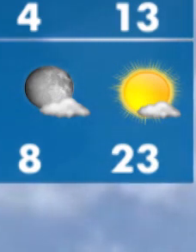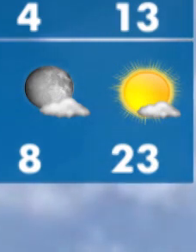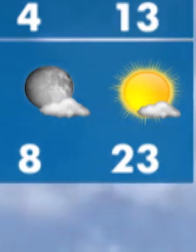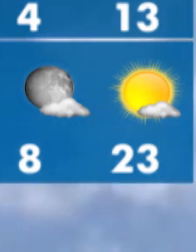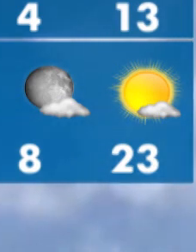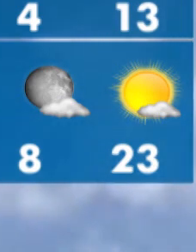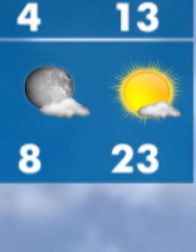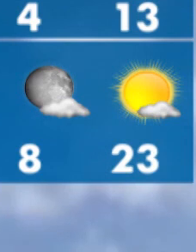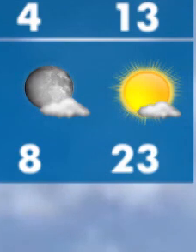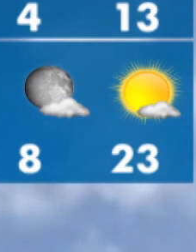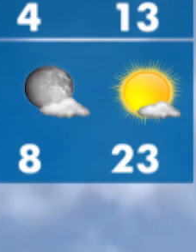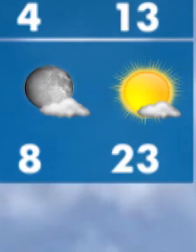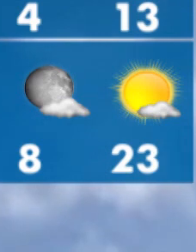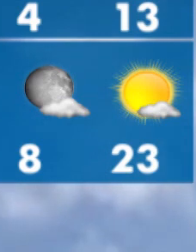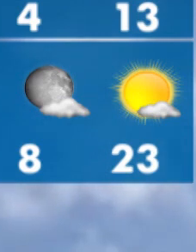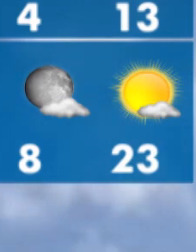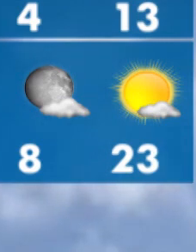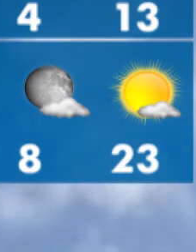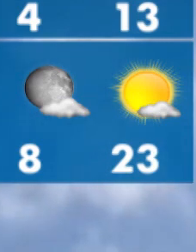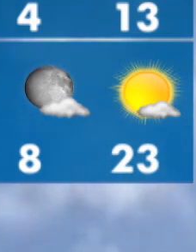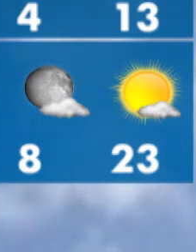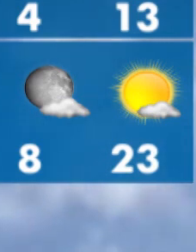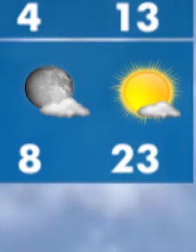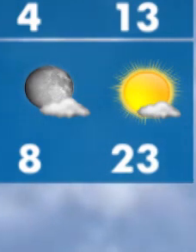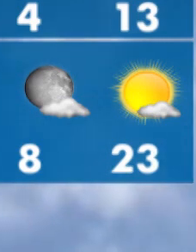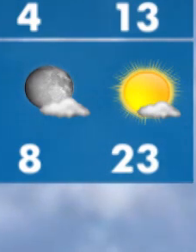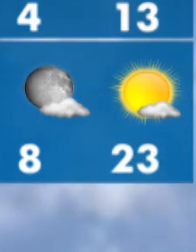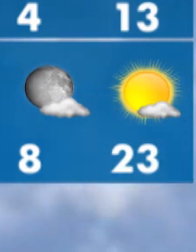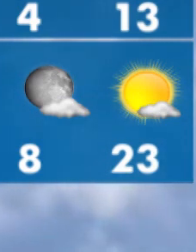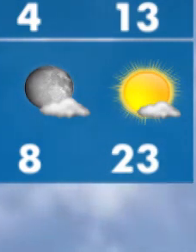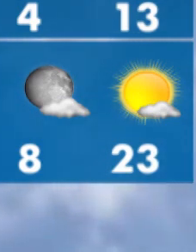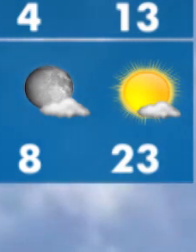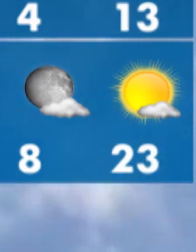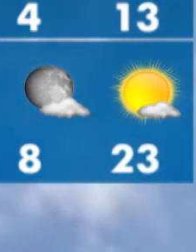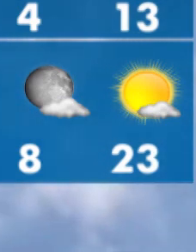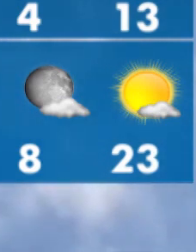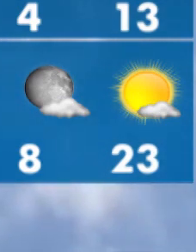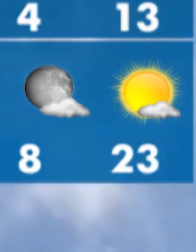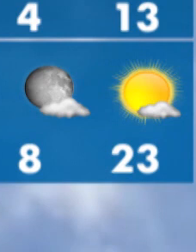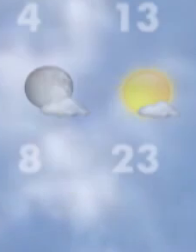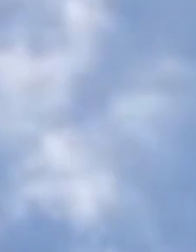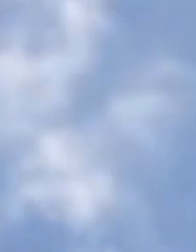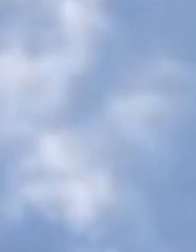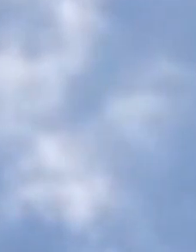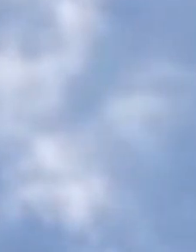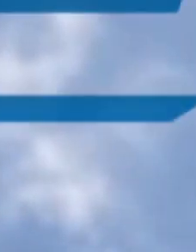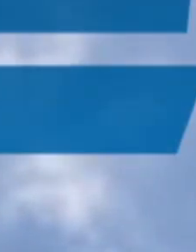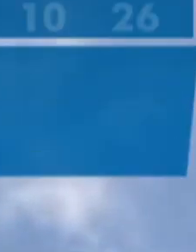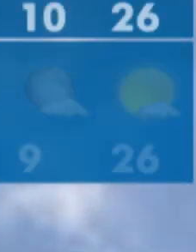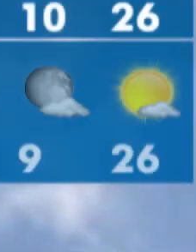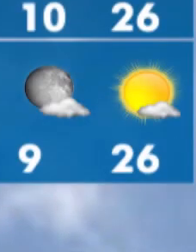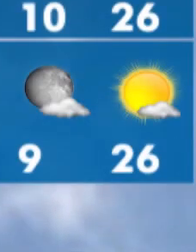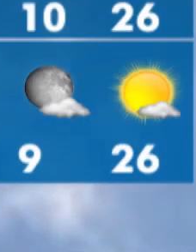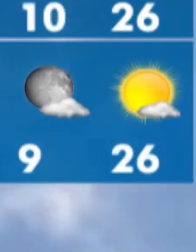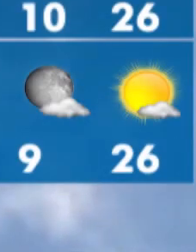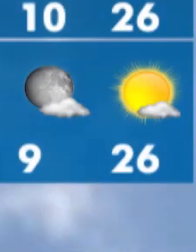чой болсон шөндө 2 градус хүйтэн өдөртөө 8 градус дулаан. Дунд гоо мандал говь шөндө 2 градус хүйтэн өдөртөө 10 градус дулаан. Өмнө